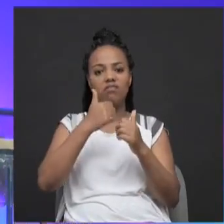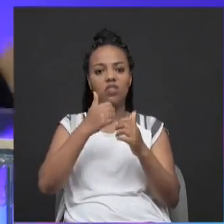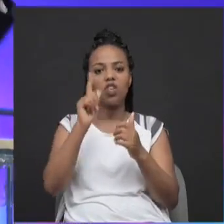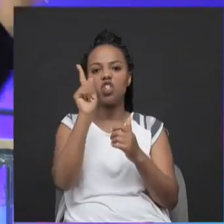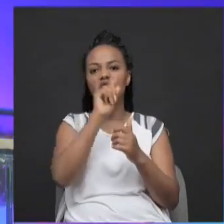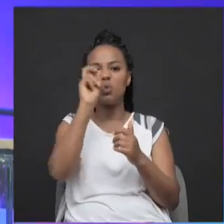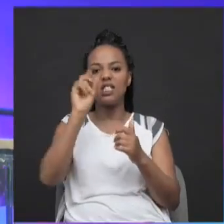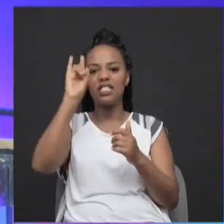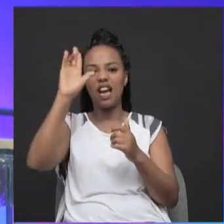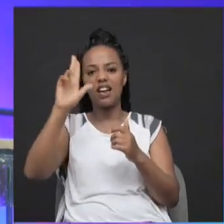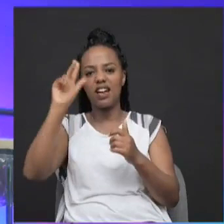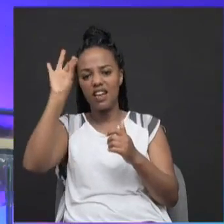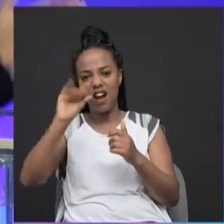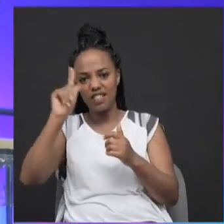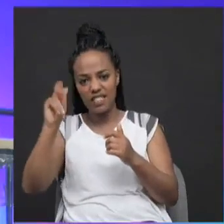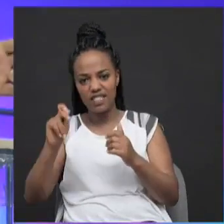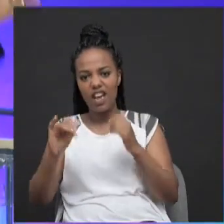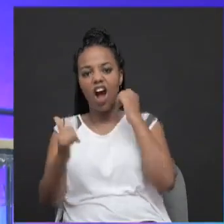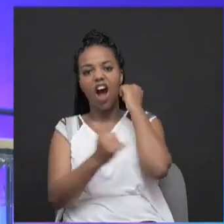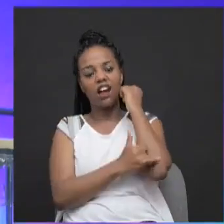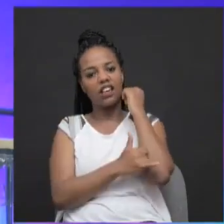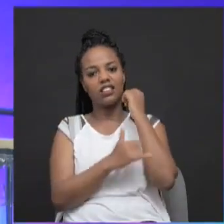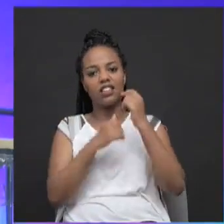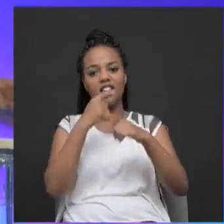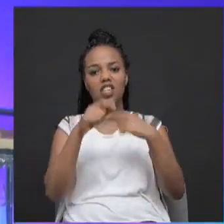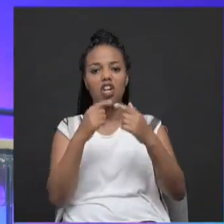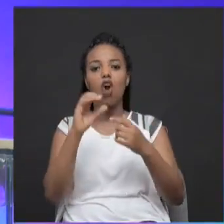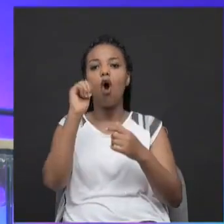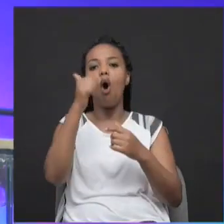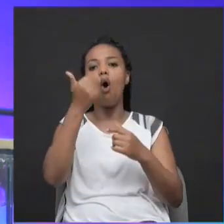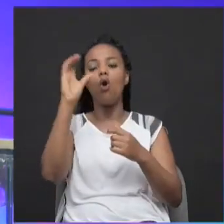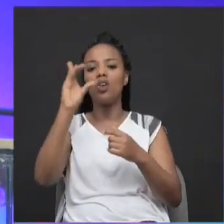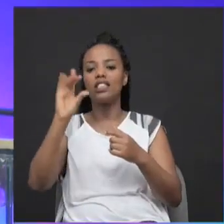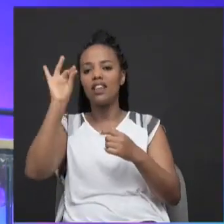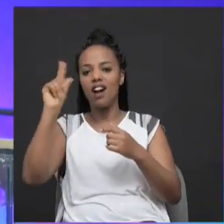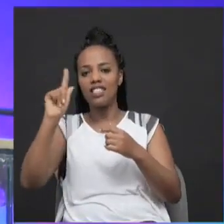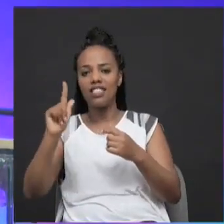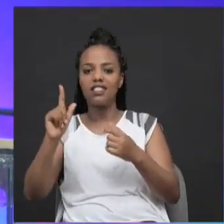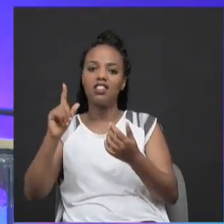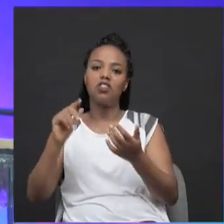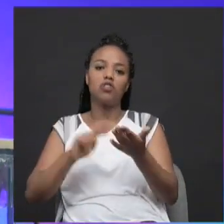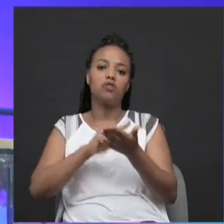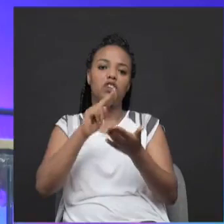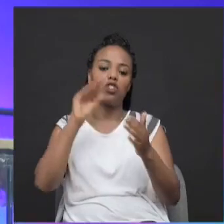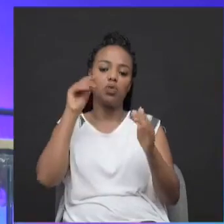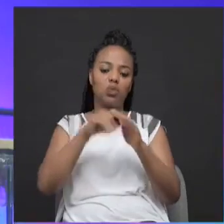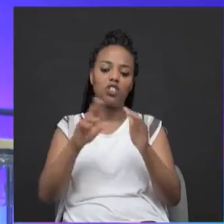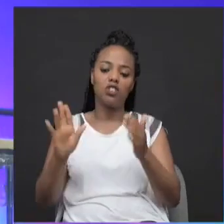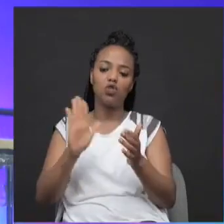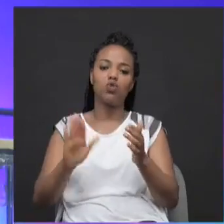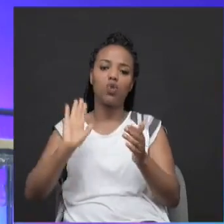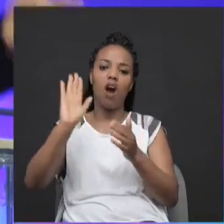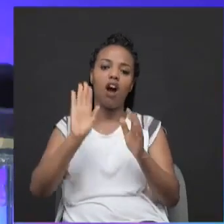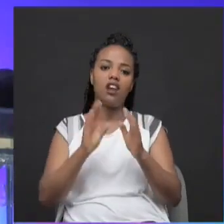አገር አለ ዋና ከተማ ዌሊንግተን ይባላል ኦክላንድ የሚባል ደግሞ ትልቅ ከተማ አለ ያ ልጅ ኦክላንድ ዩኒቨርሲቲ ውስጥ ሲማር